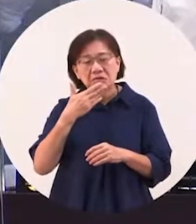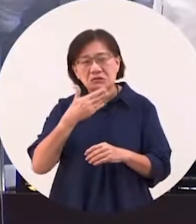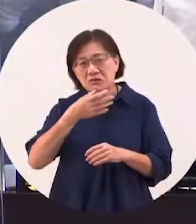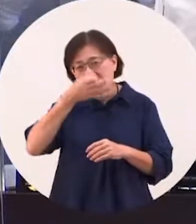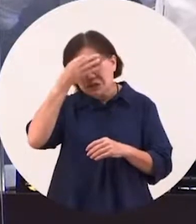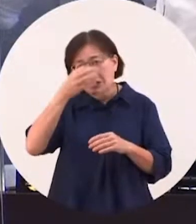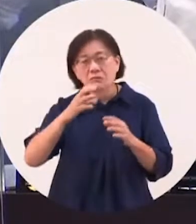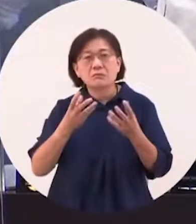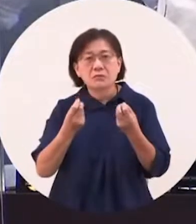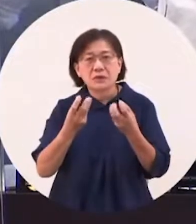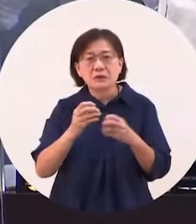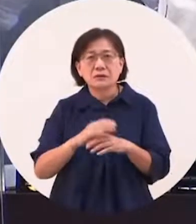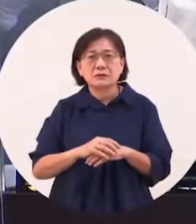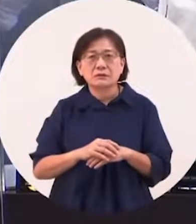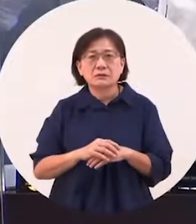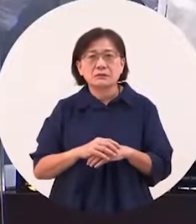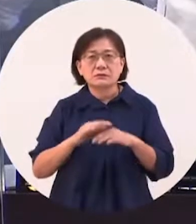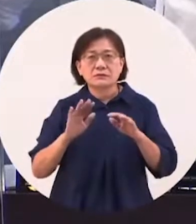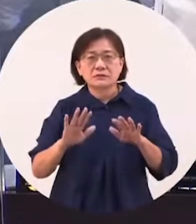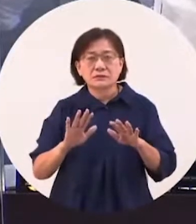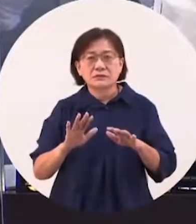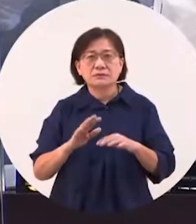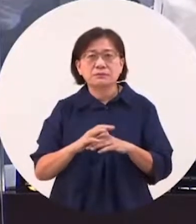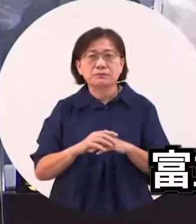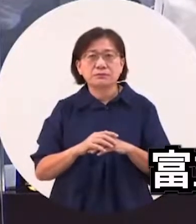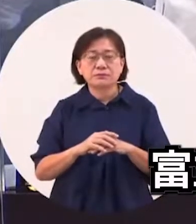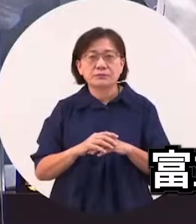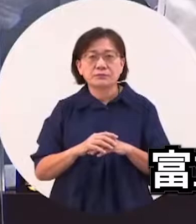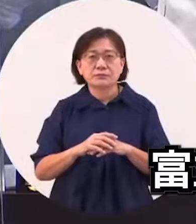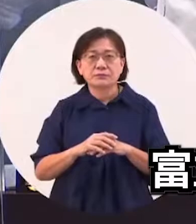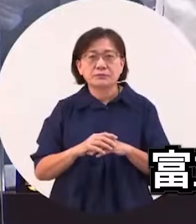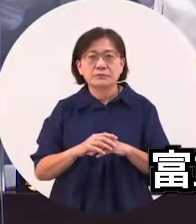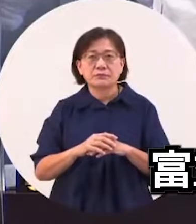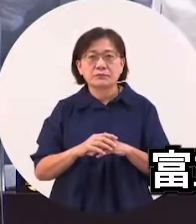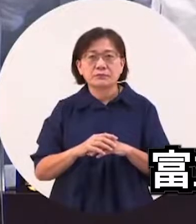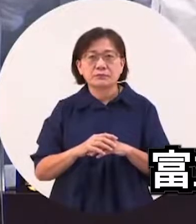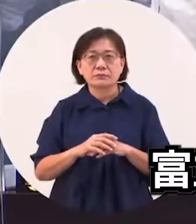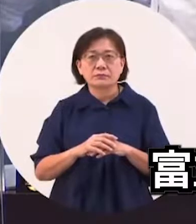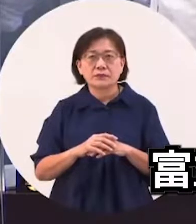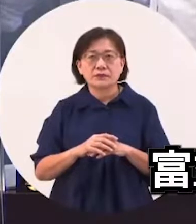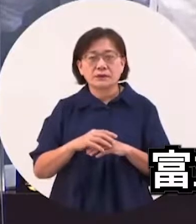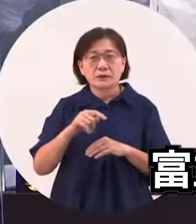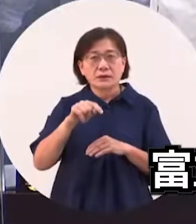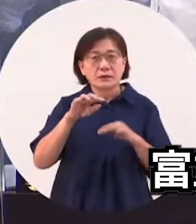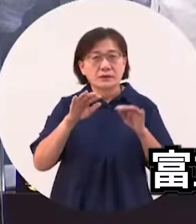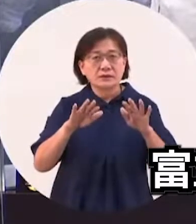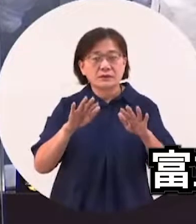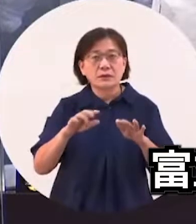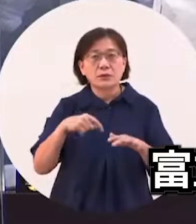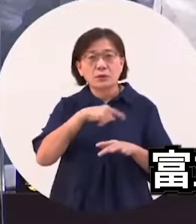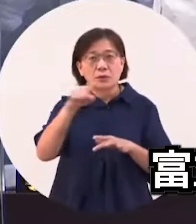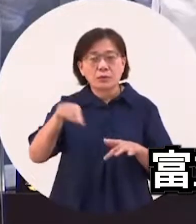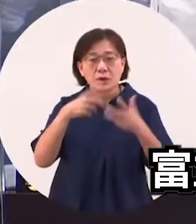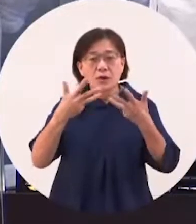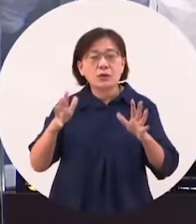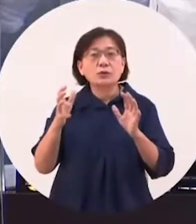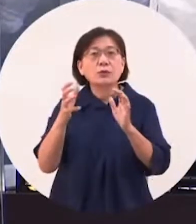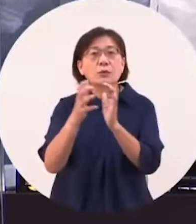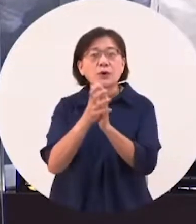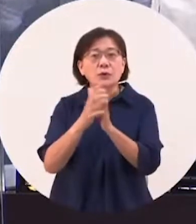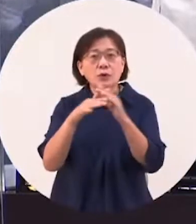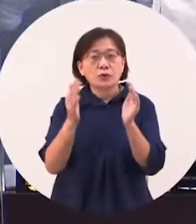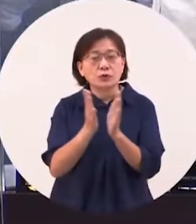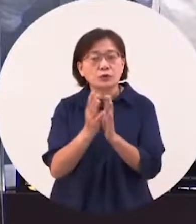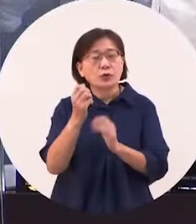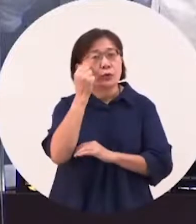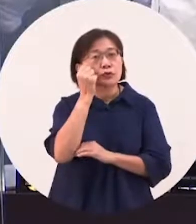利低息低？你讲嘿，吼，复利低息内底，你我咱有足侪朋友拢住伫遐，管理